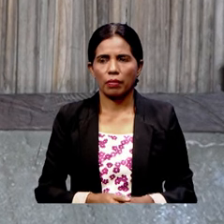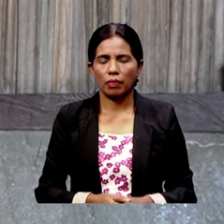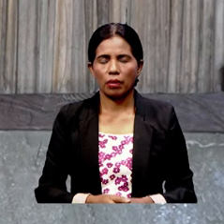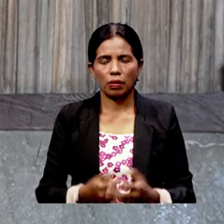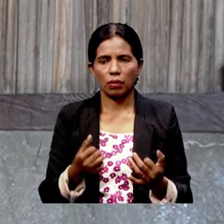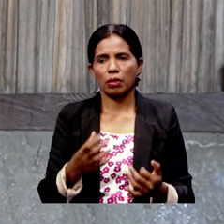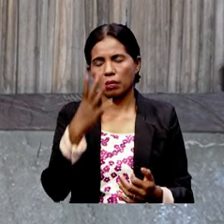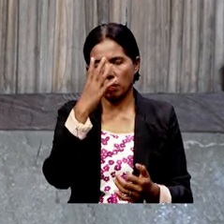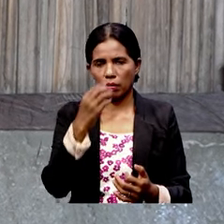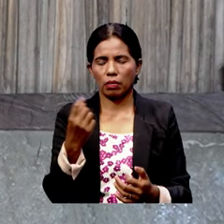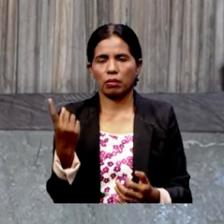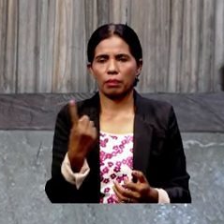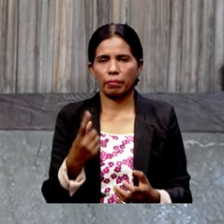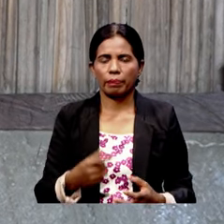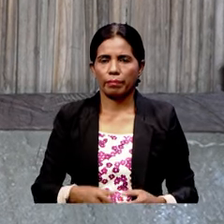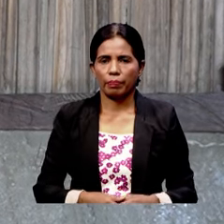eva.